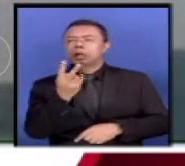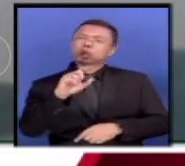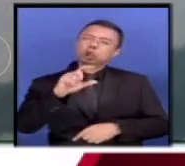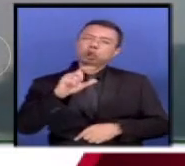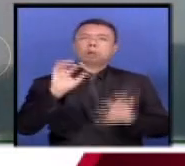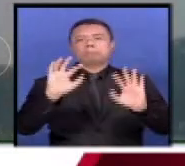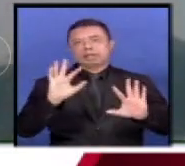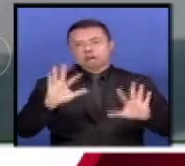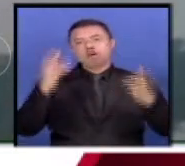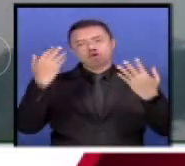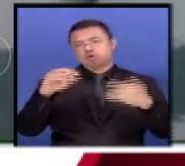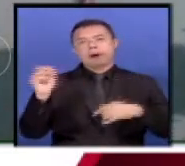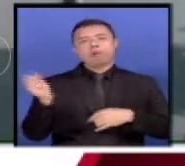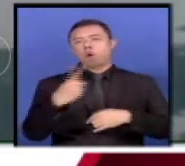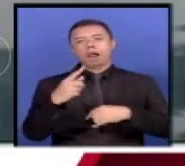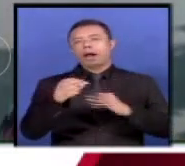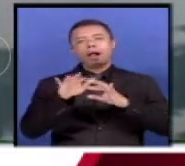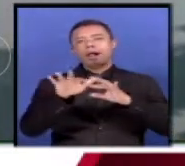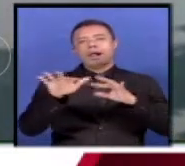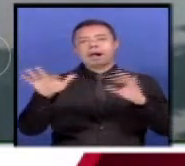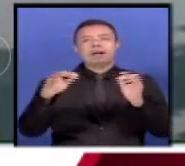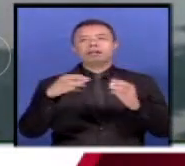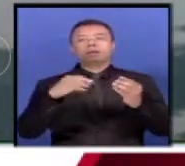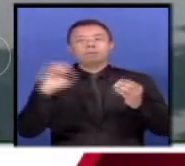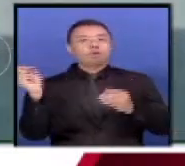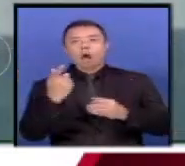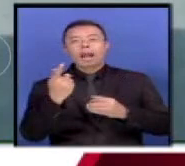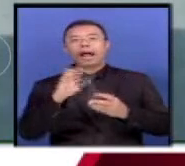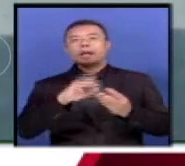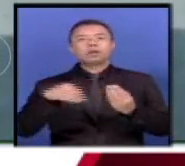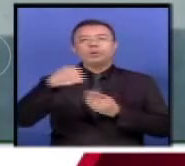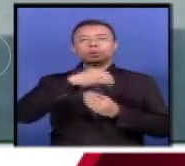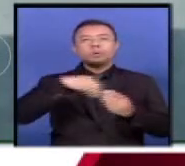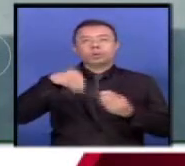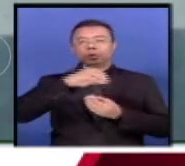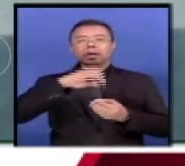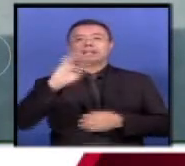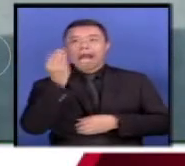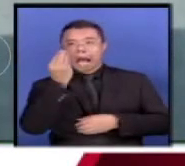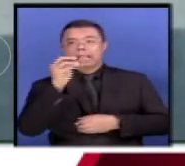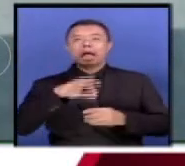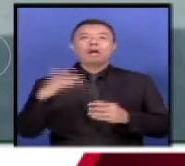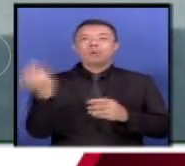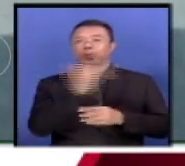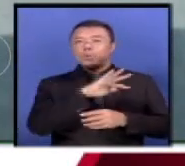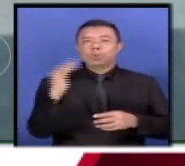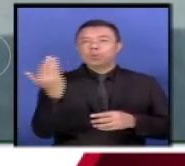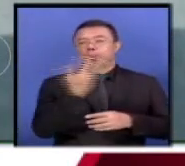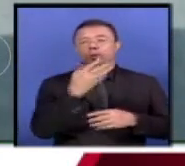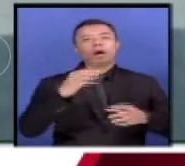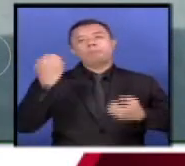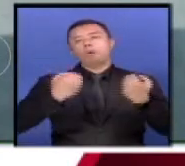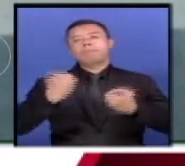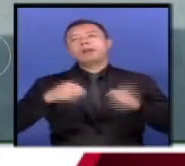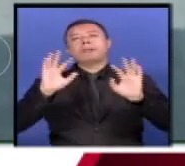cukup ramai dan sudah dipadati oleh pelalu lintas yang mulai berlalu lalang di tengah kota Jakarta. Dan kendaraan di sini memang begitu